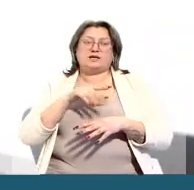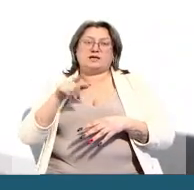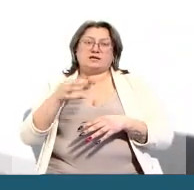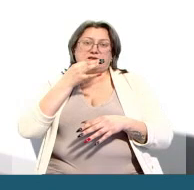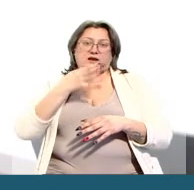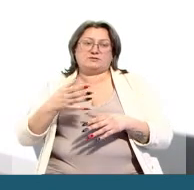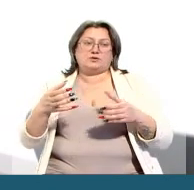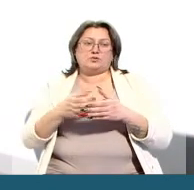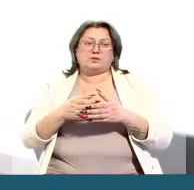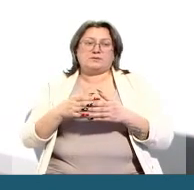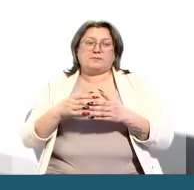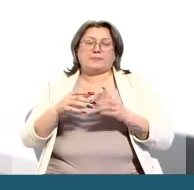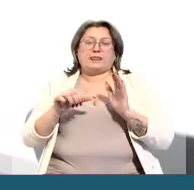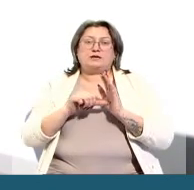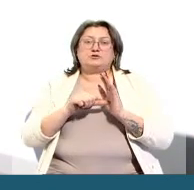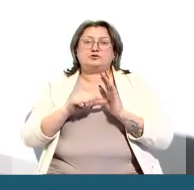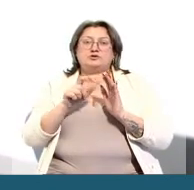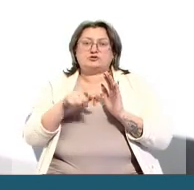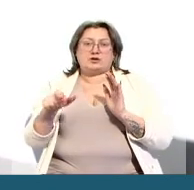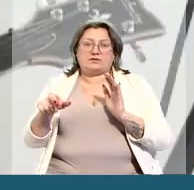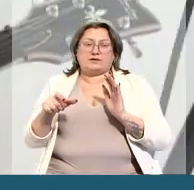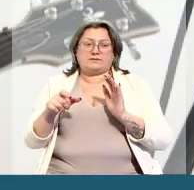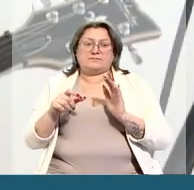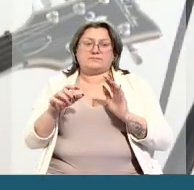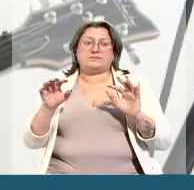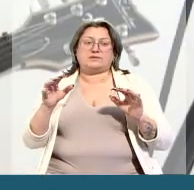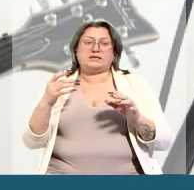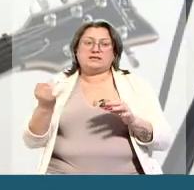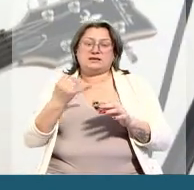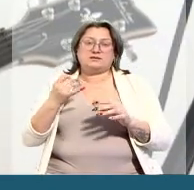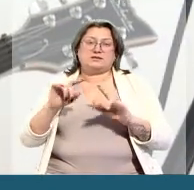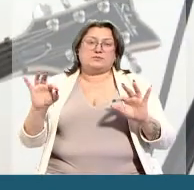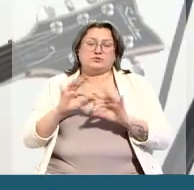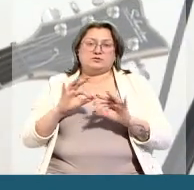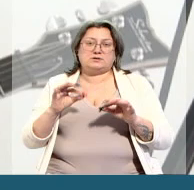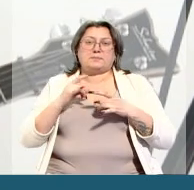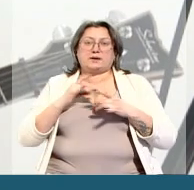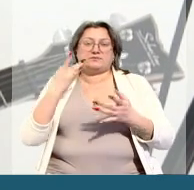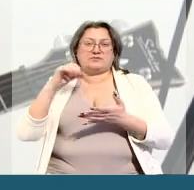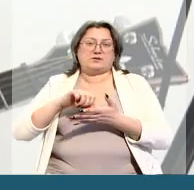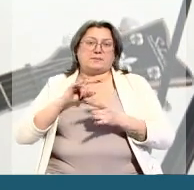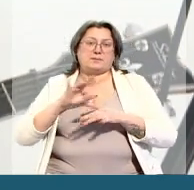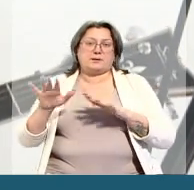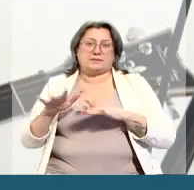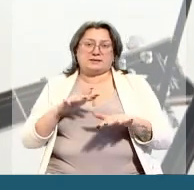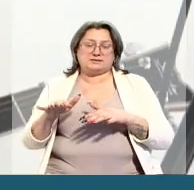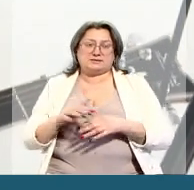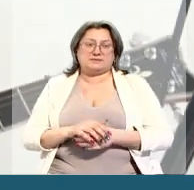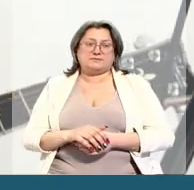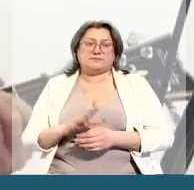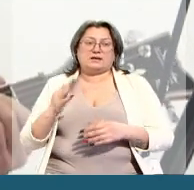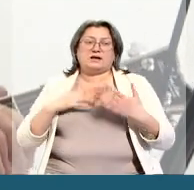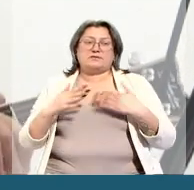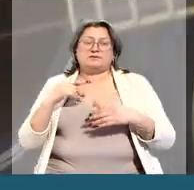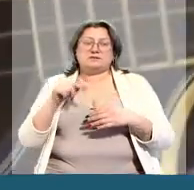топ түрлі мерекелік іс-шаралардың көрігін қыздырып жүр. Осы кезге дейін қолда бар аспаптарымен өнер көрсетіп, жоқтан бар жасап